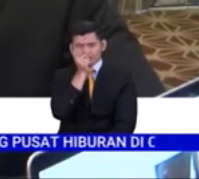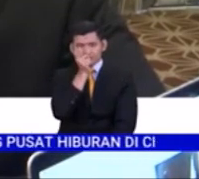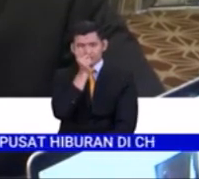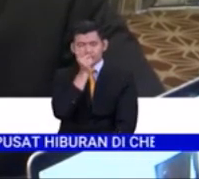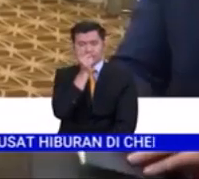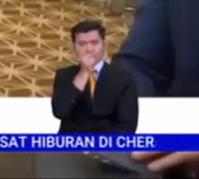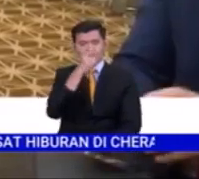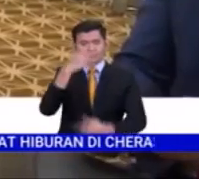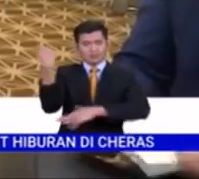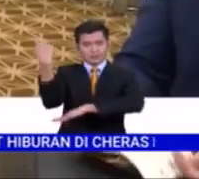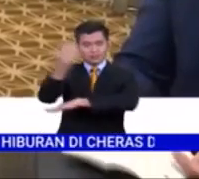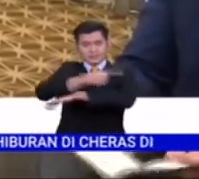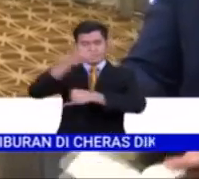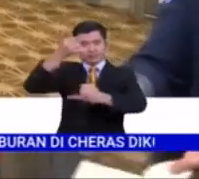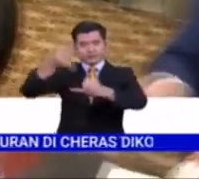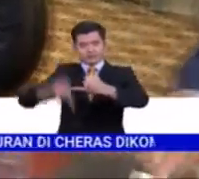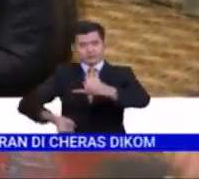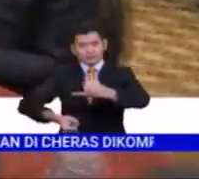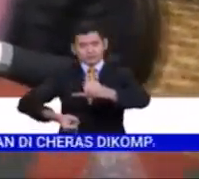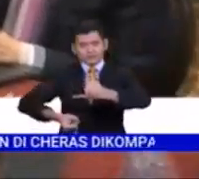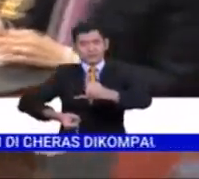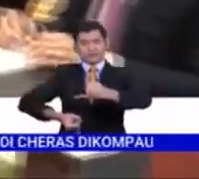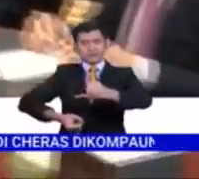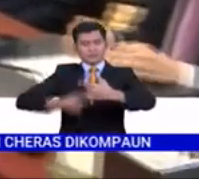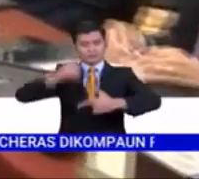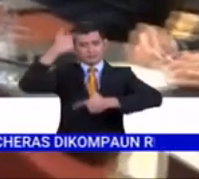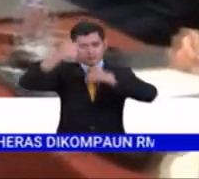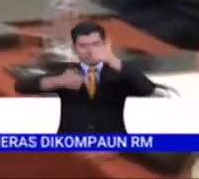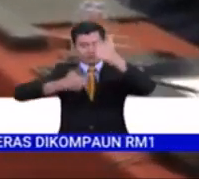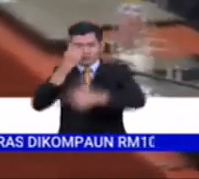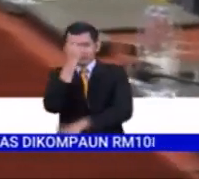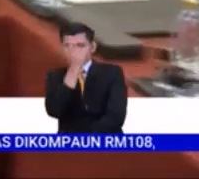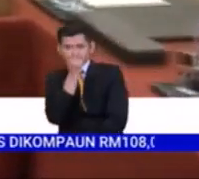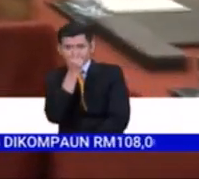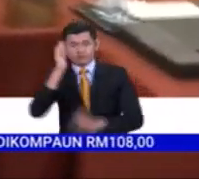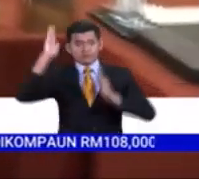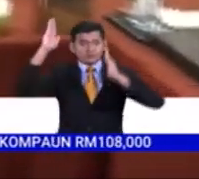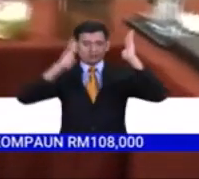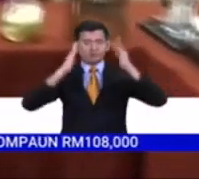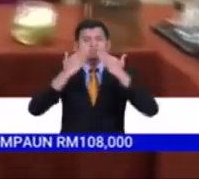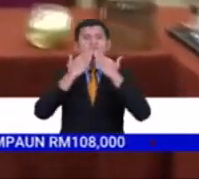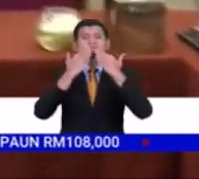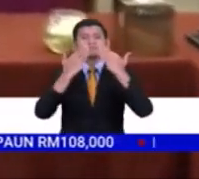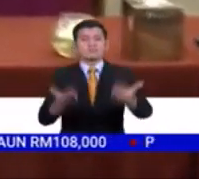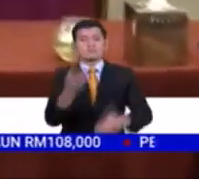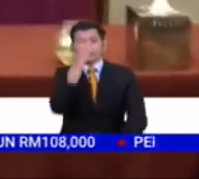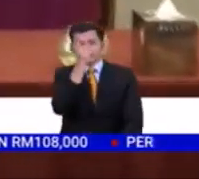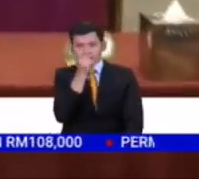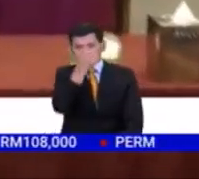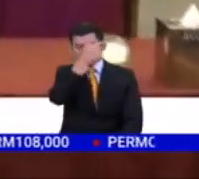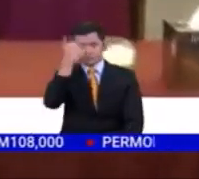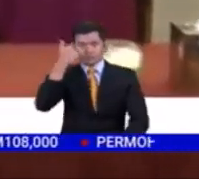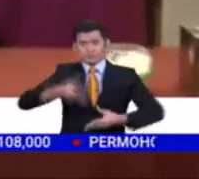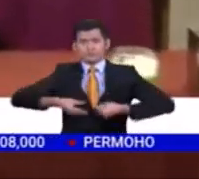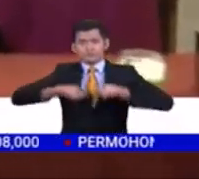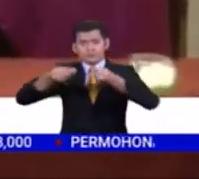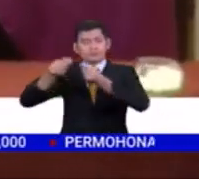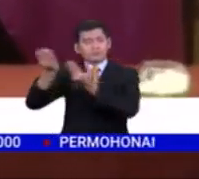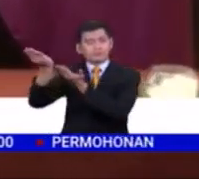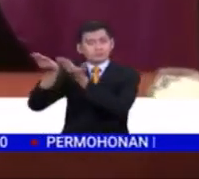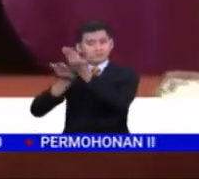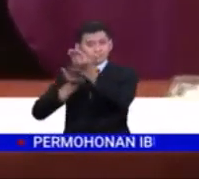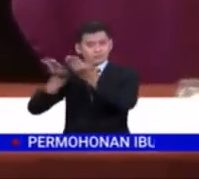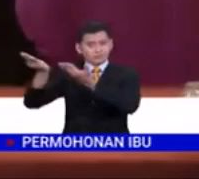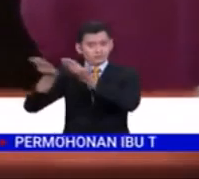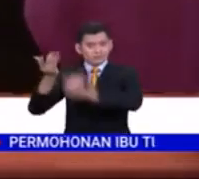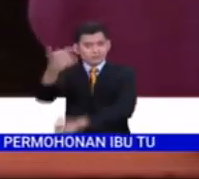pada hari terakhir lawatan rasminya. Malaysia juga merakamkan penghargaan kepada Qatar yang telah memberi kemudahan vaksinasi